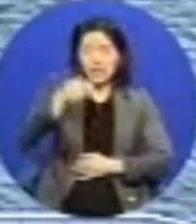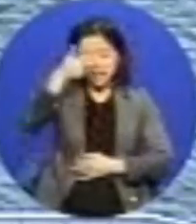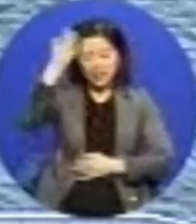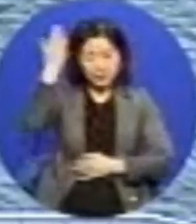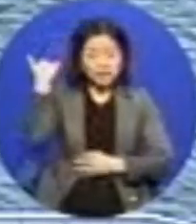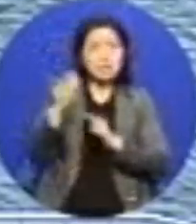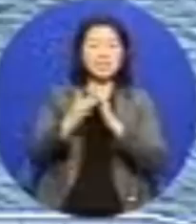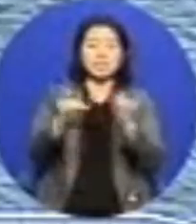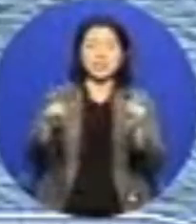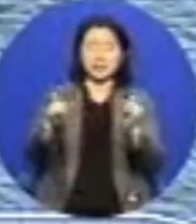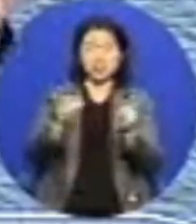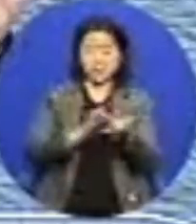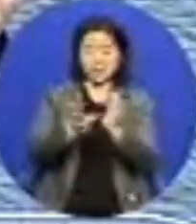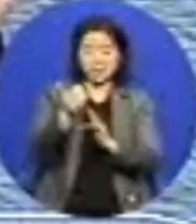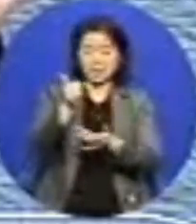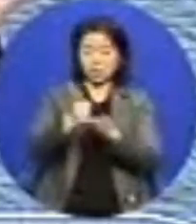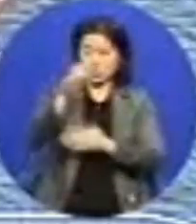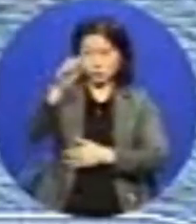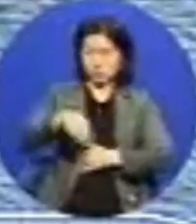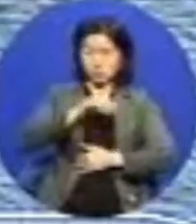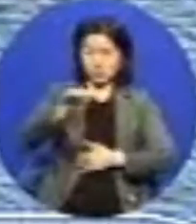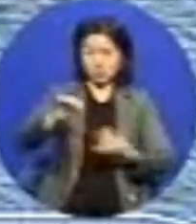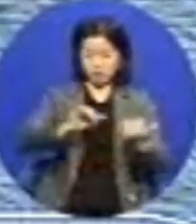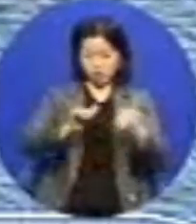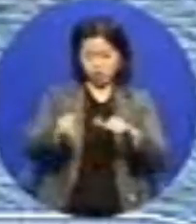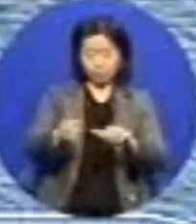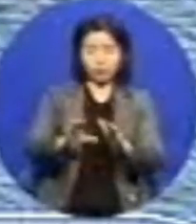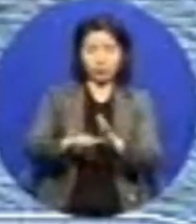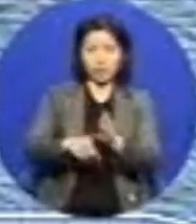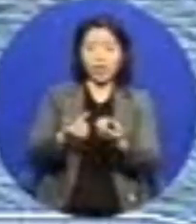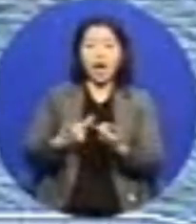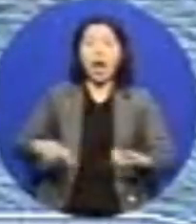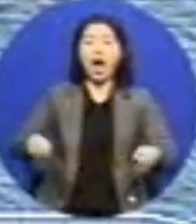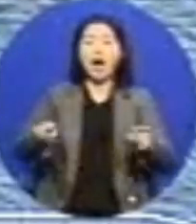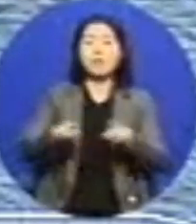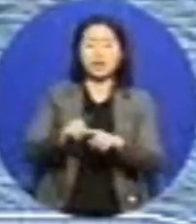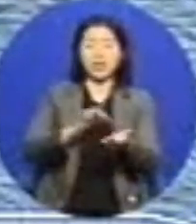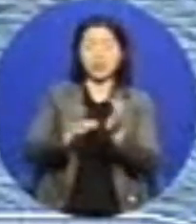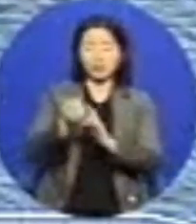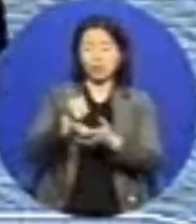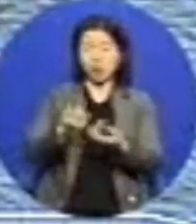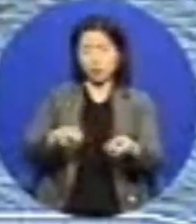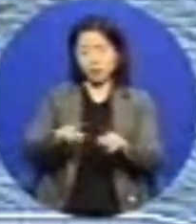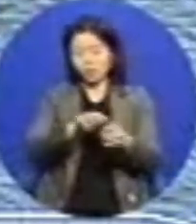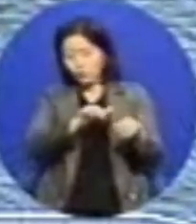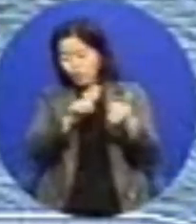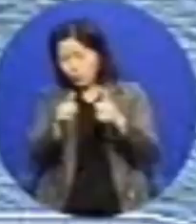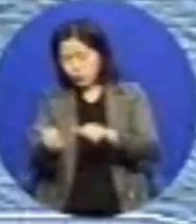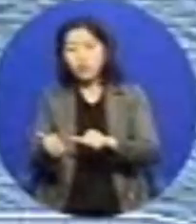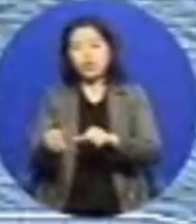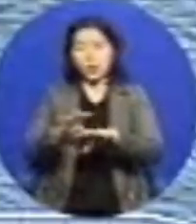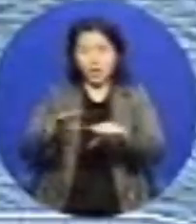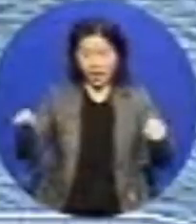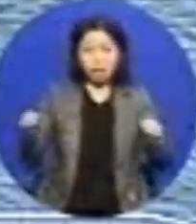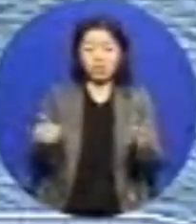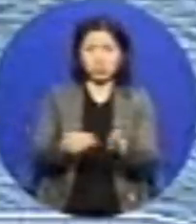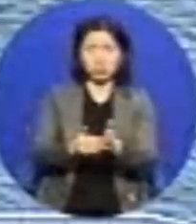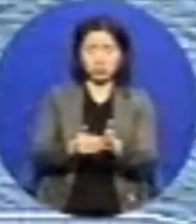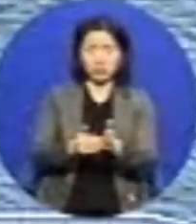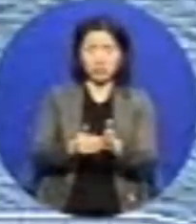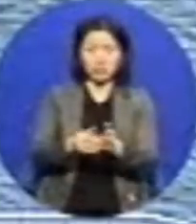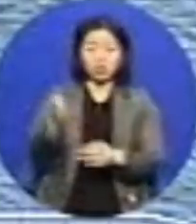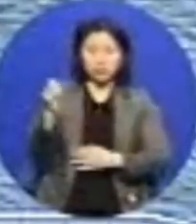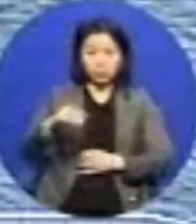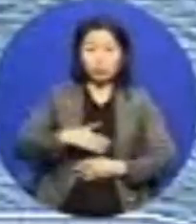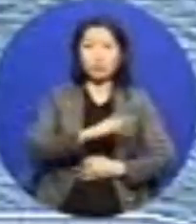예수님이 십자가에 죽으실 때 함께 예수님과 함께 죽임 으로 처리가 되었고 그리고 이제 우리는